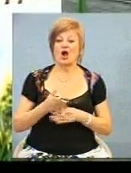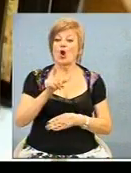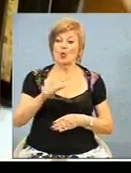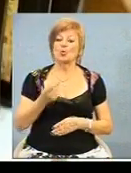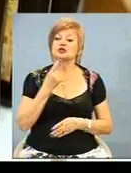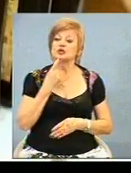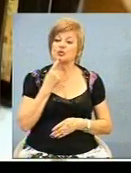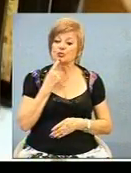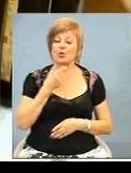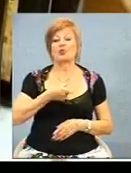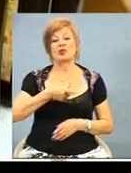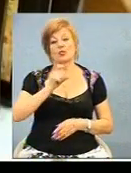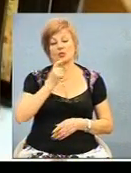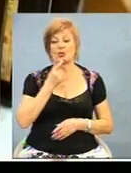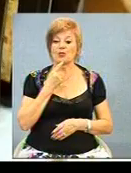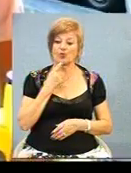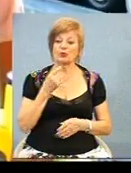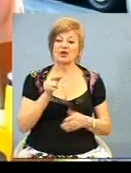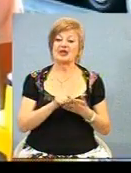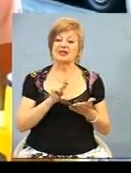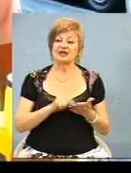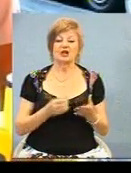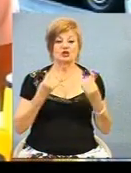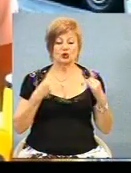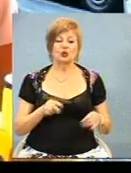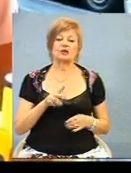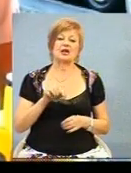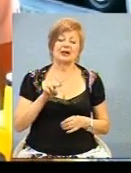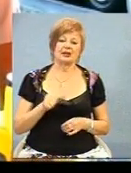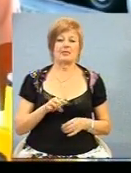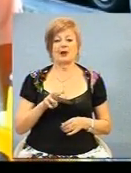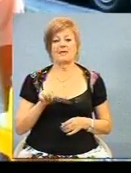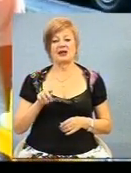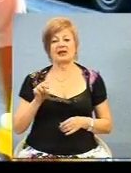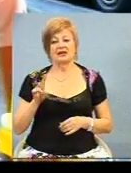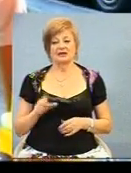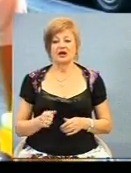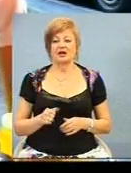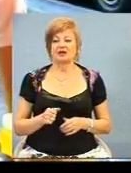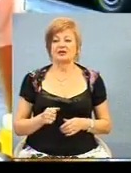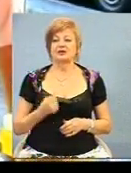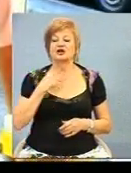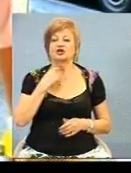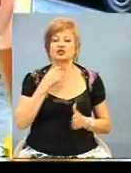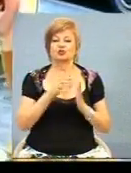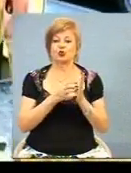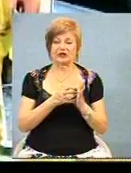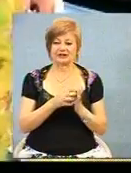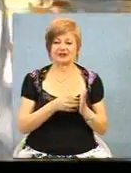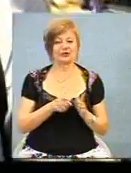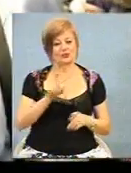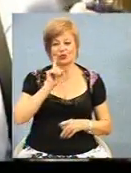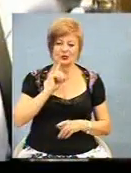мед, напої та діляться враженнями. Липа, малина – оце такі. Аж дерев в горлі, дуже